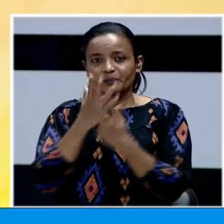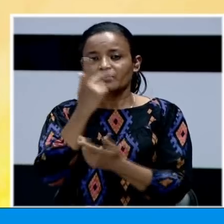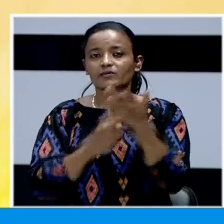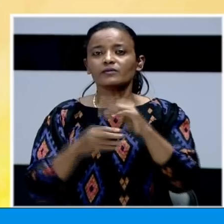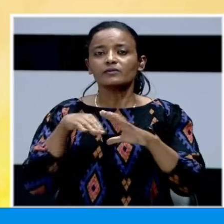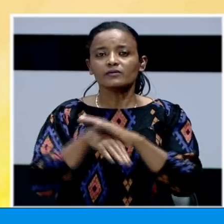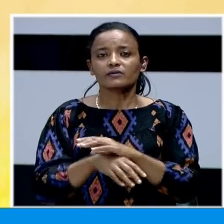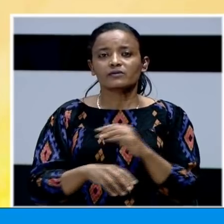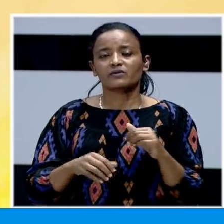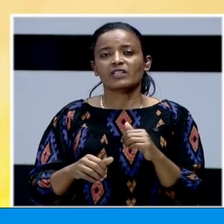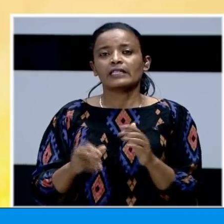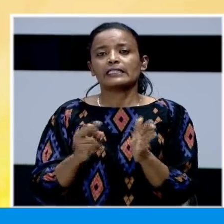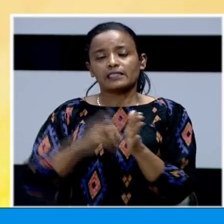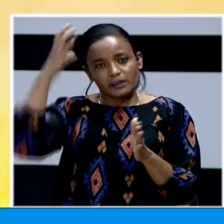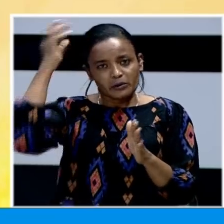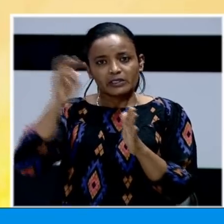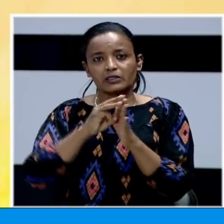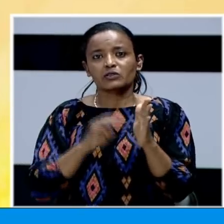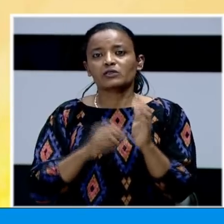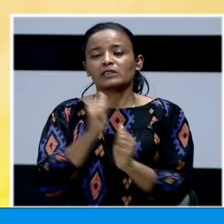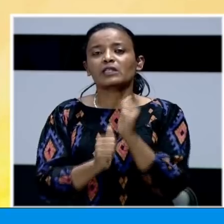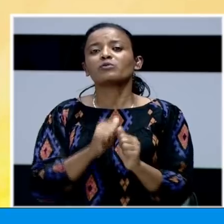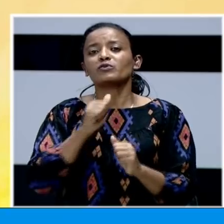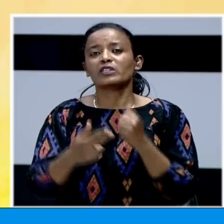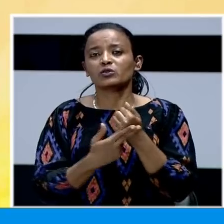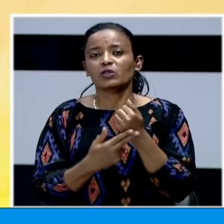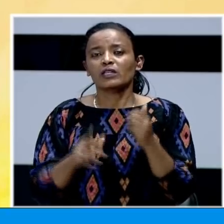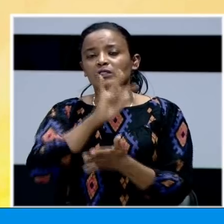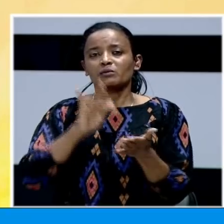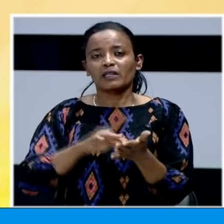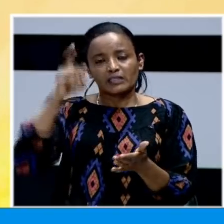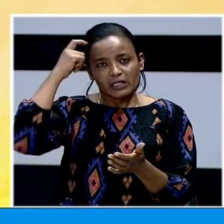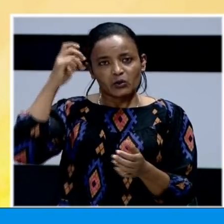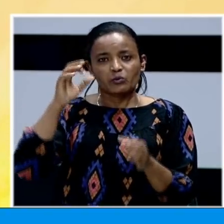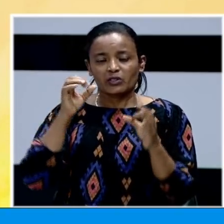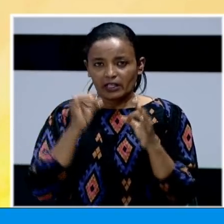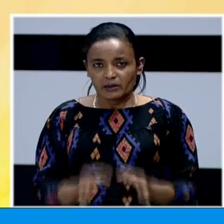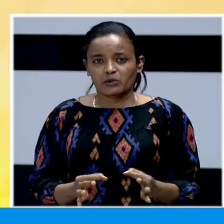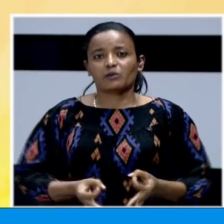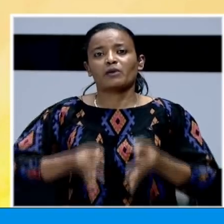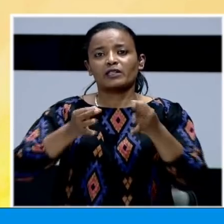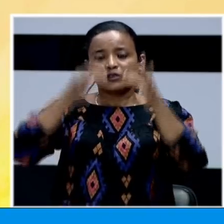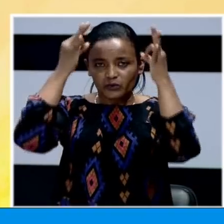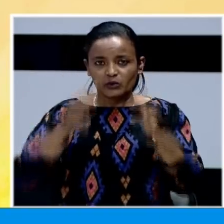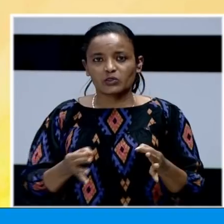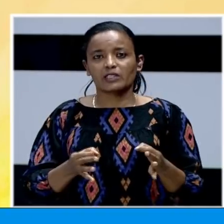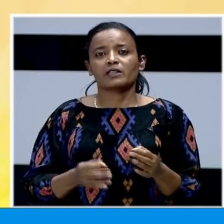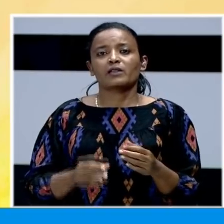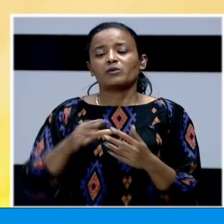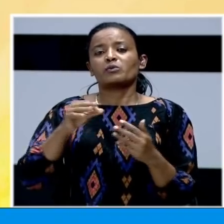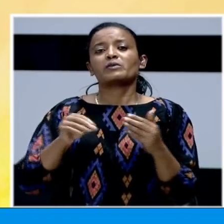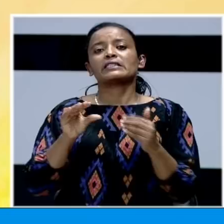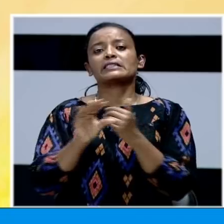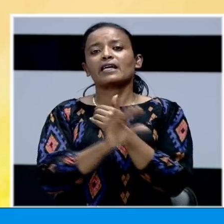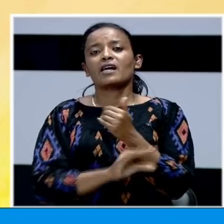كعاتو مليو كيرفده حق منقساو سرعات كان مفراس كغطب اتما خلايا كوميتي هاب زحلفو سانتات التحساسي ولم مرصا ببركها